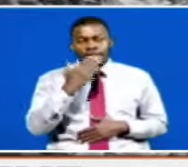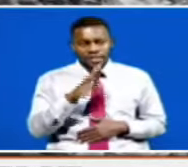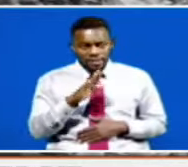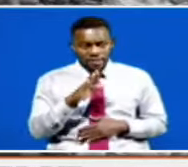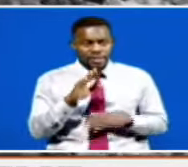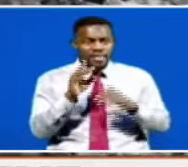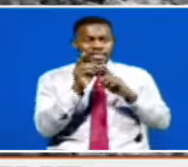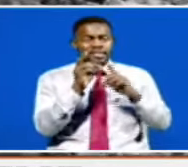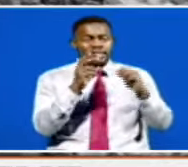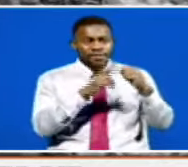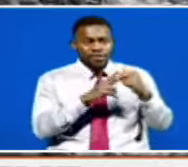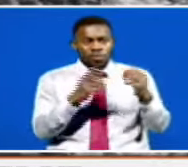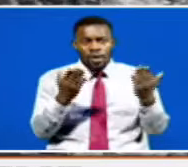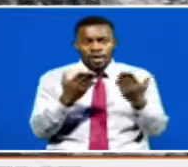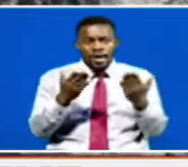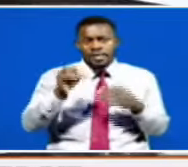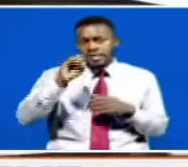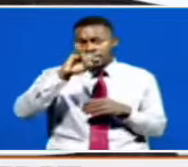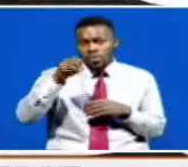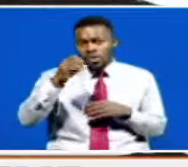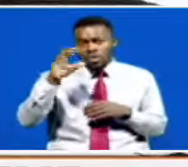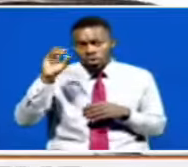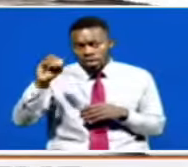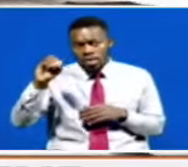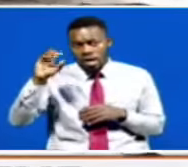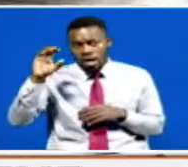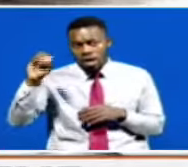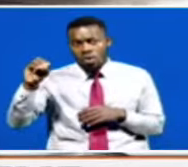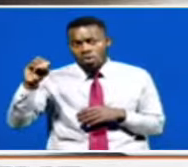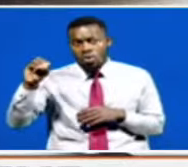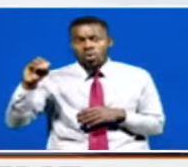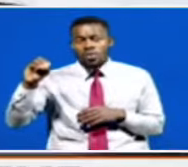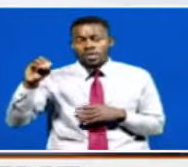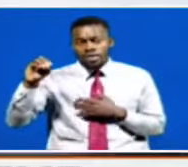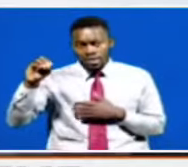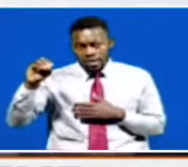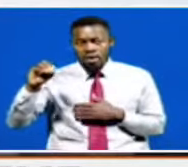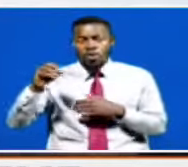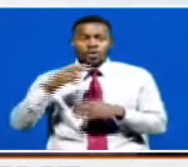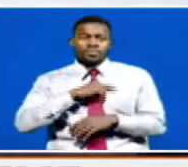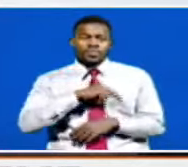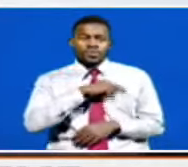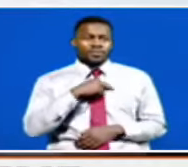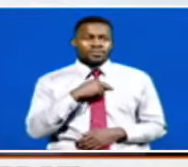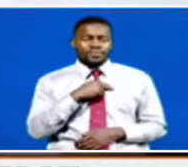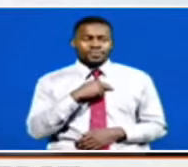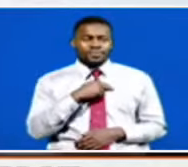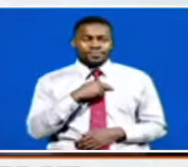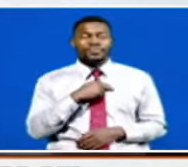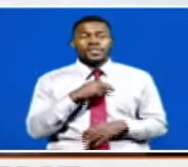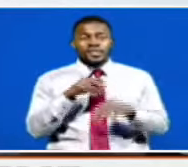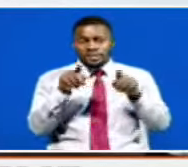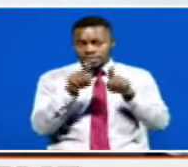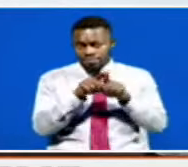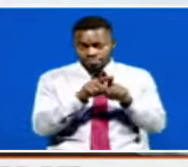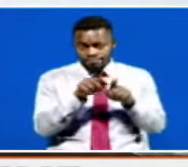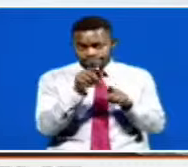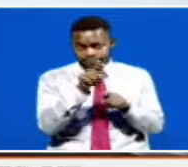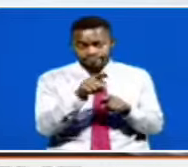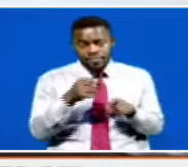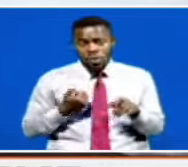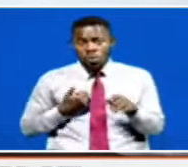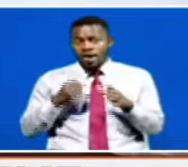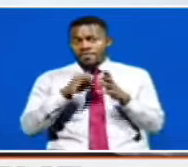katika hospitali ya Jaramogi Oginga Odinga, mkewe Sheila akiteketezwa kupita kiasi, huko bintie